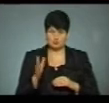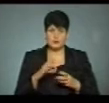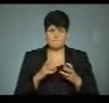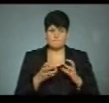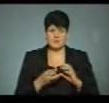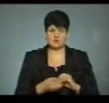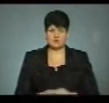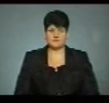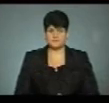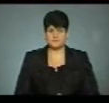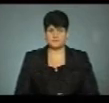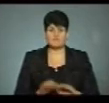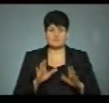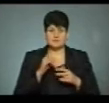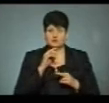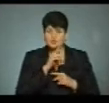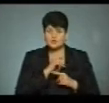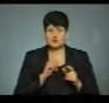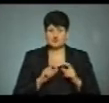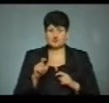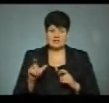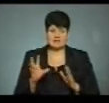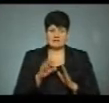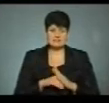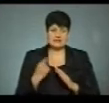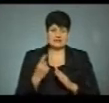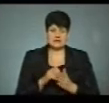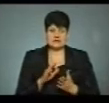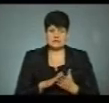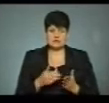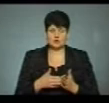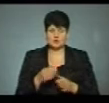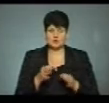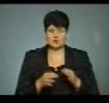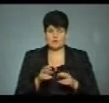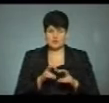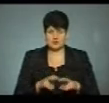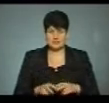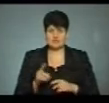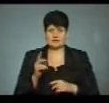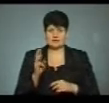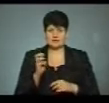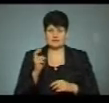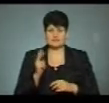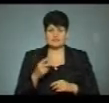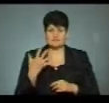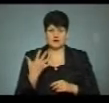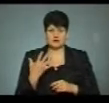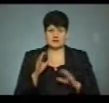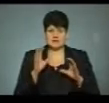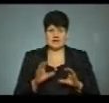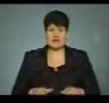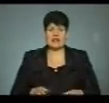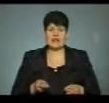результат. Випадок отруєння студентів поліцейські внесли до єдиного реєстру досудових розслідувань за статтею 325 Кримінального кодексу